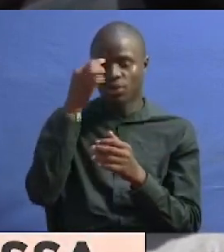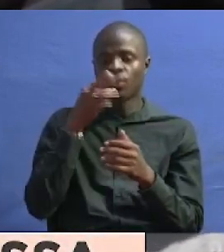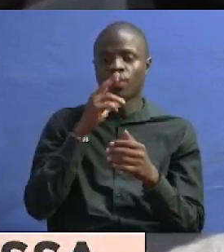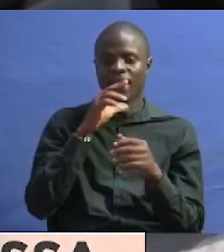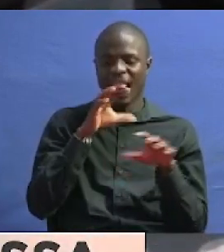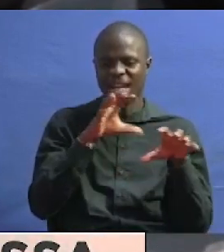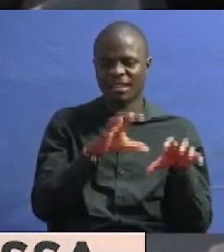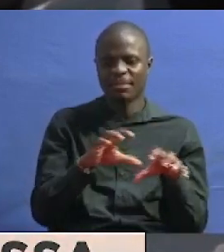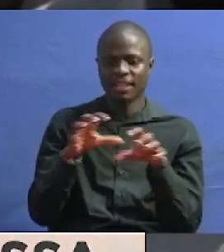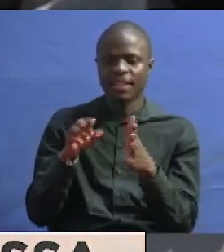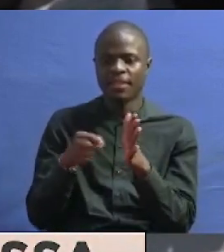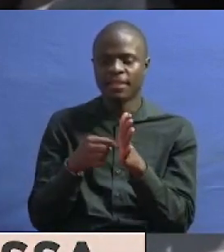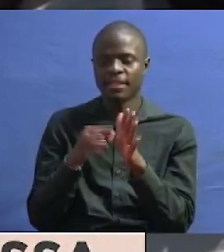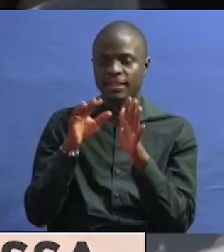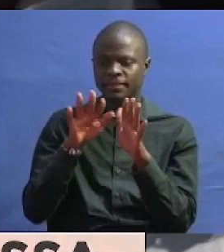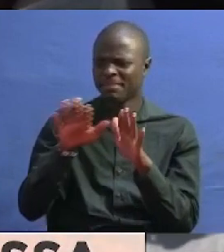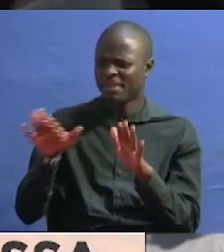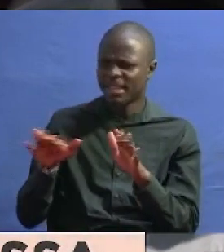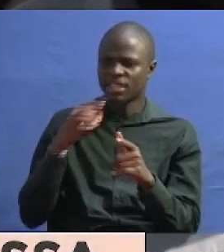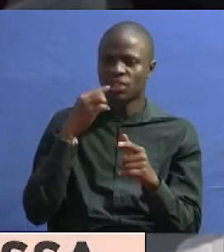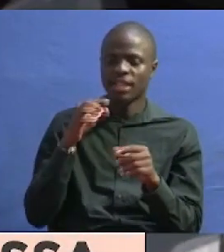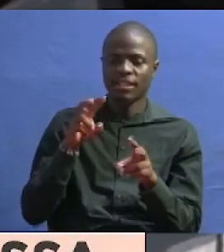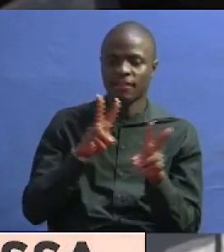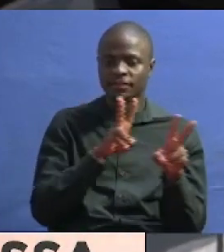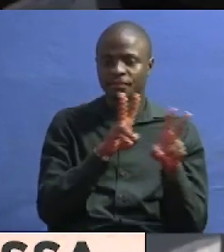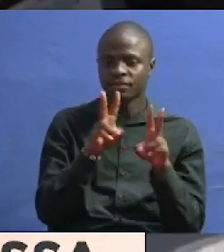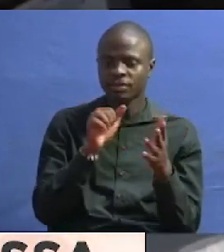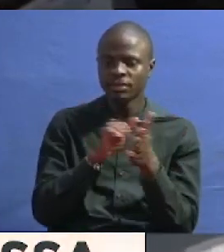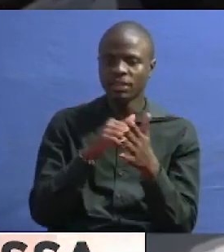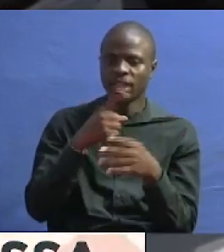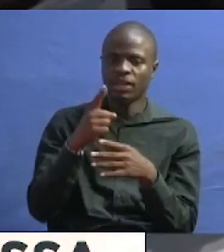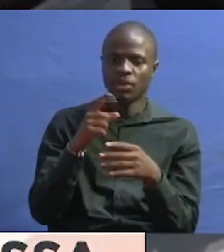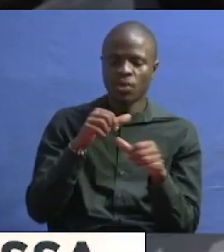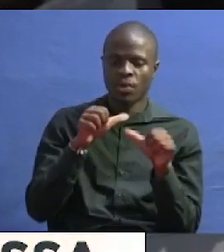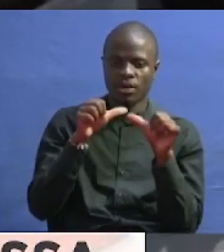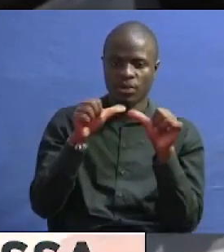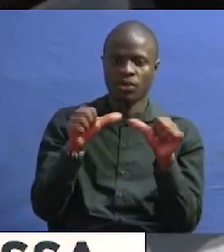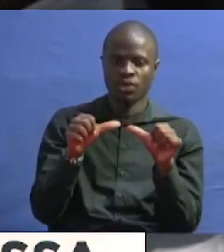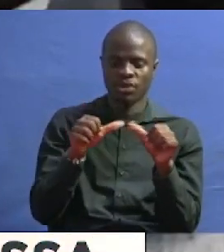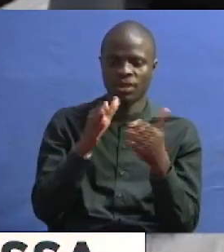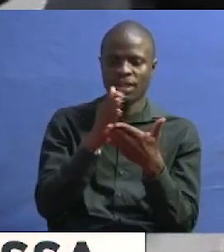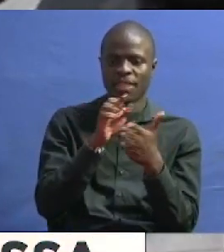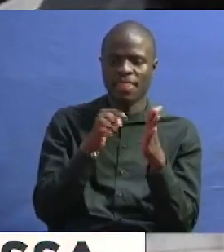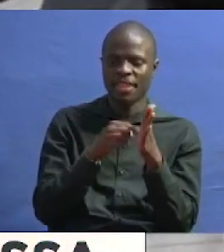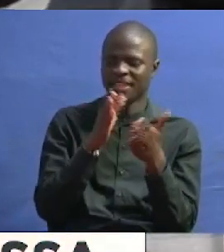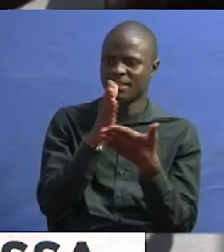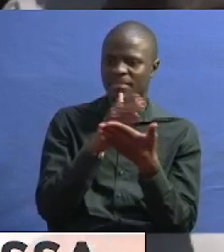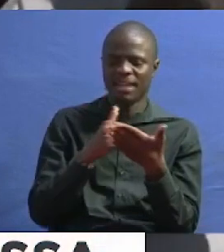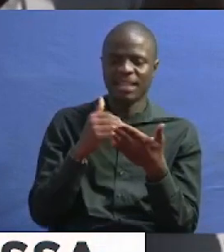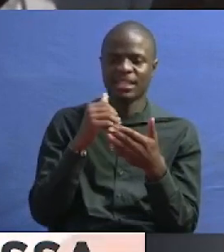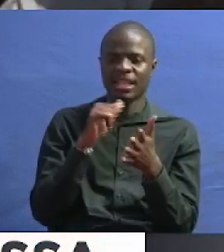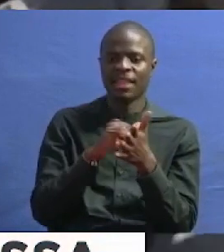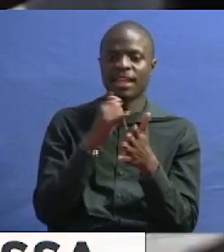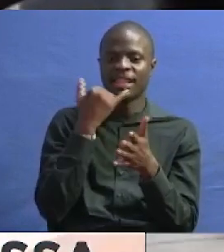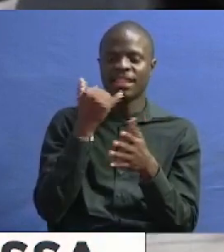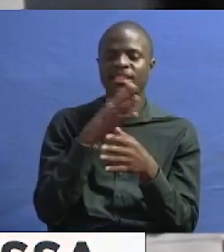kuziba hiyo sehemu ya barabara magari yaweze kupita pia. Lakini tunavyoendelea sasa, bado sehemu ya Kunakuna tunategemea na